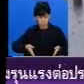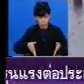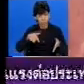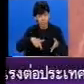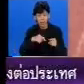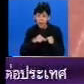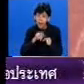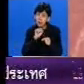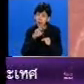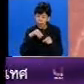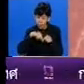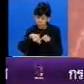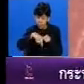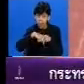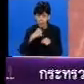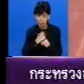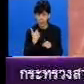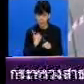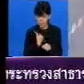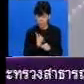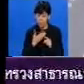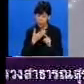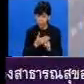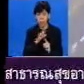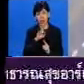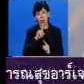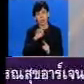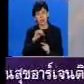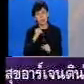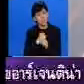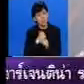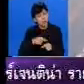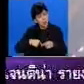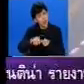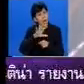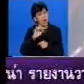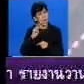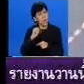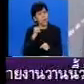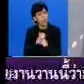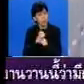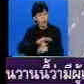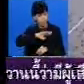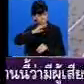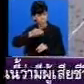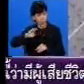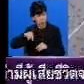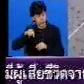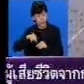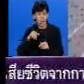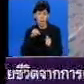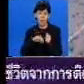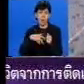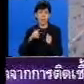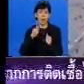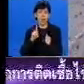งาสุราธานีหลักกิโลเมตรที่117ระยะทางกว่า500เมตรบริเวณเขาศกตำบลรมณีอำเภอป